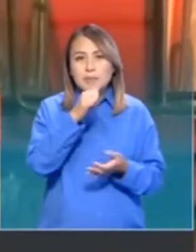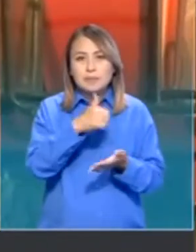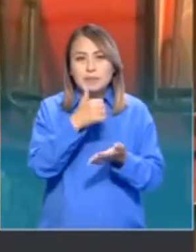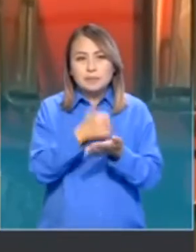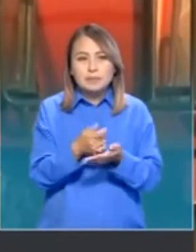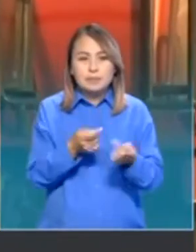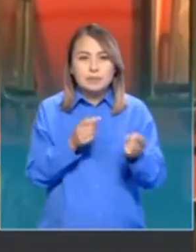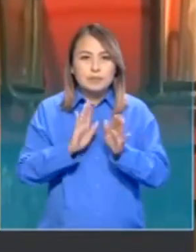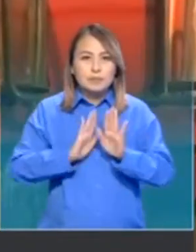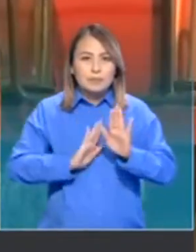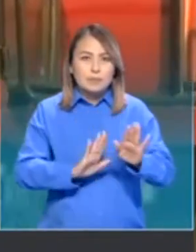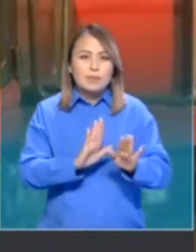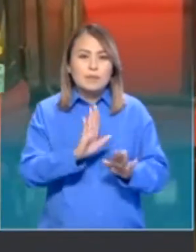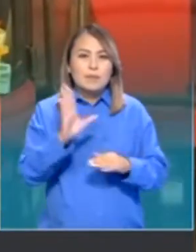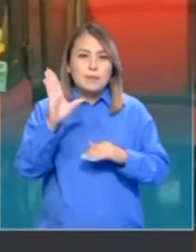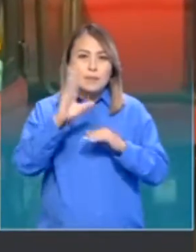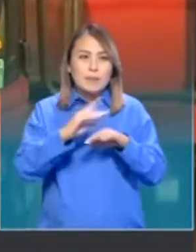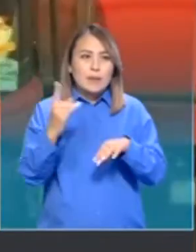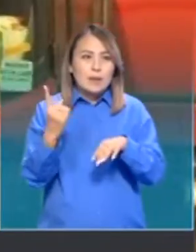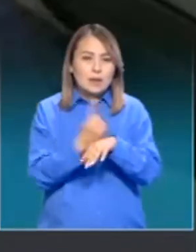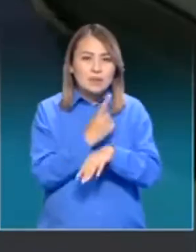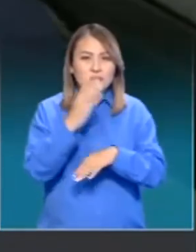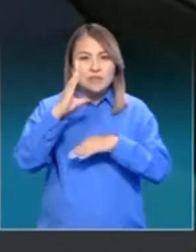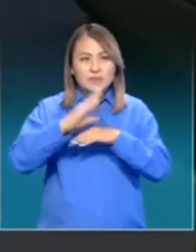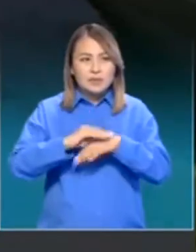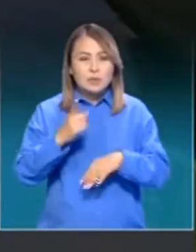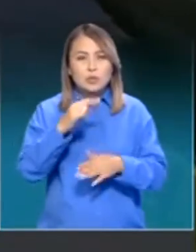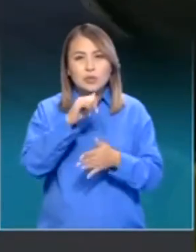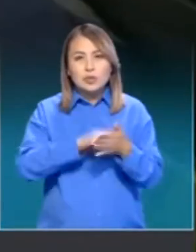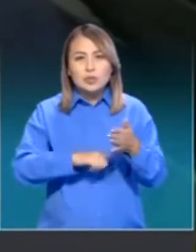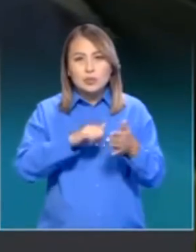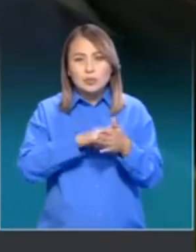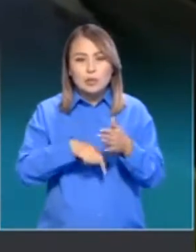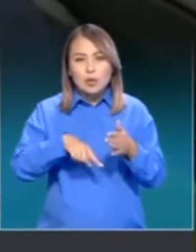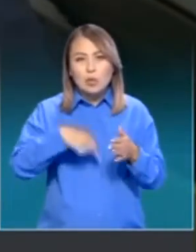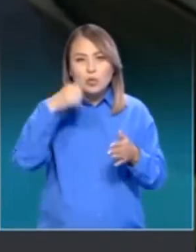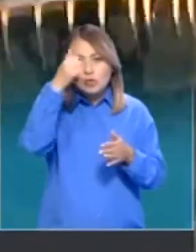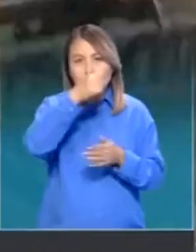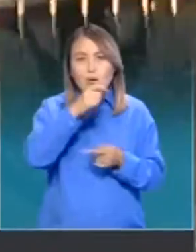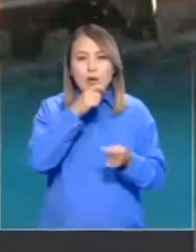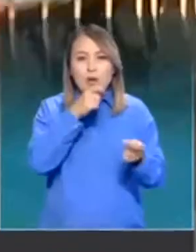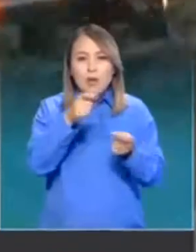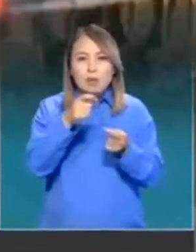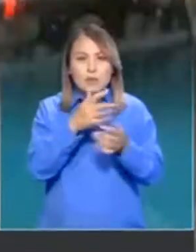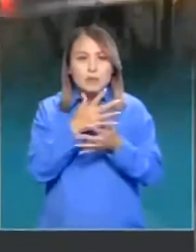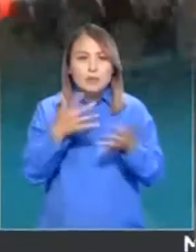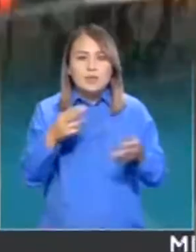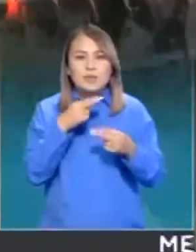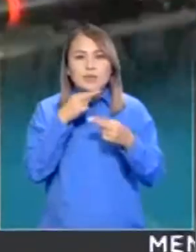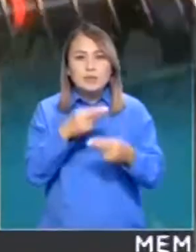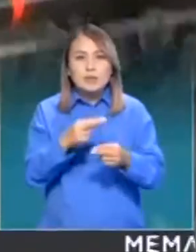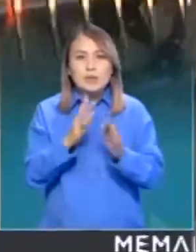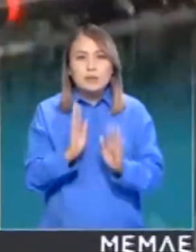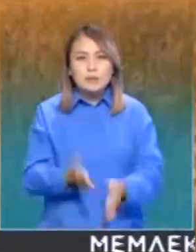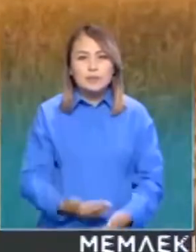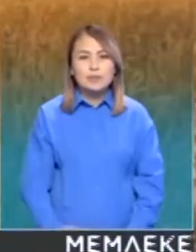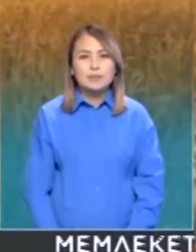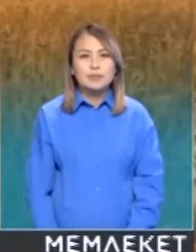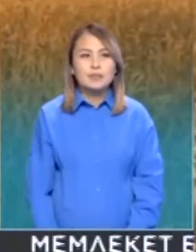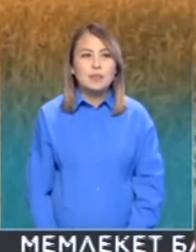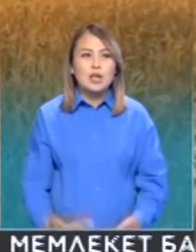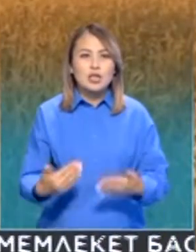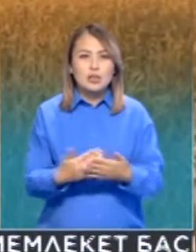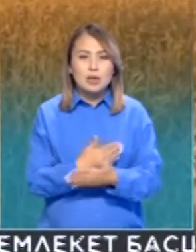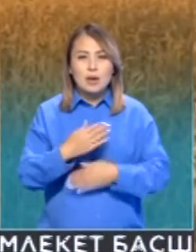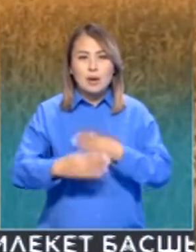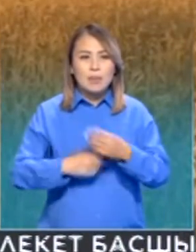басшысының орынбасары күндіз бір, кешке бір комбайн қамдет. Себебі дәл биыл азық-түлік қауіпсіздігіне ерекше мән беретін жыл. Жаңа комбайнды